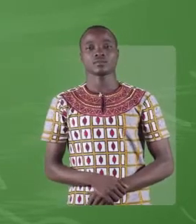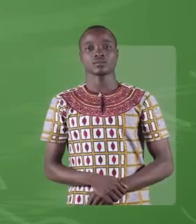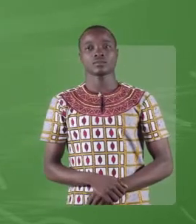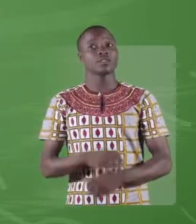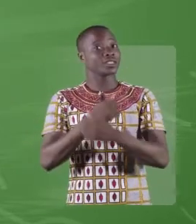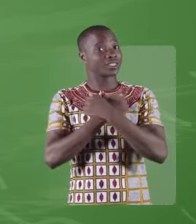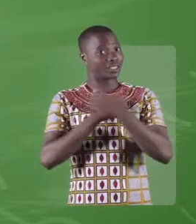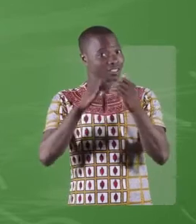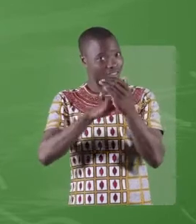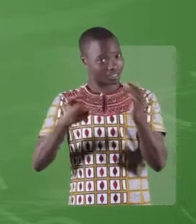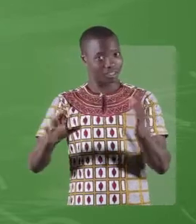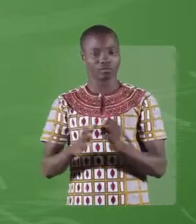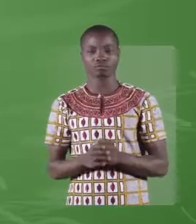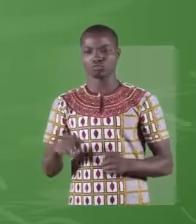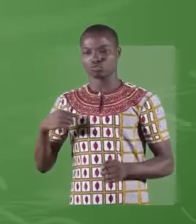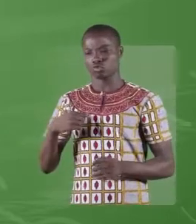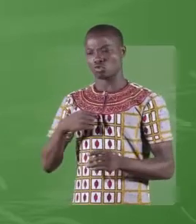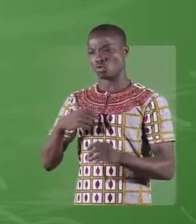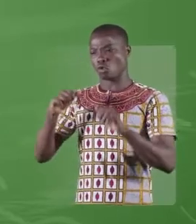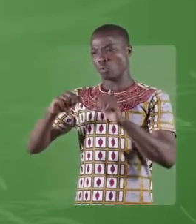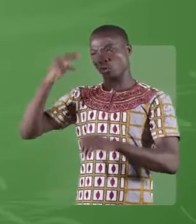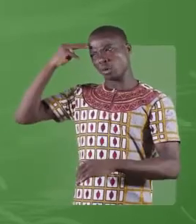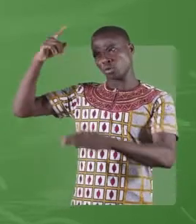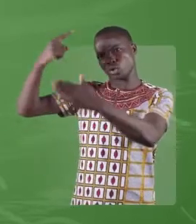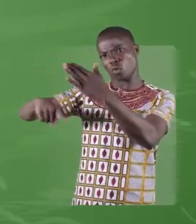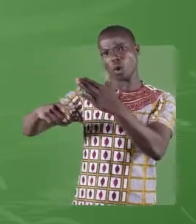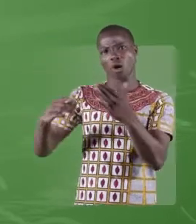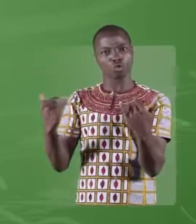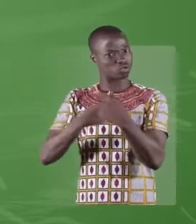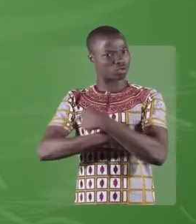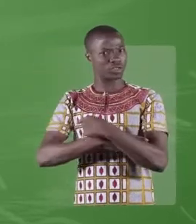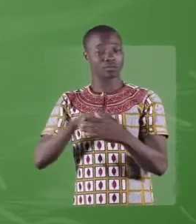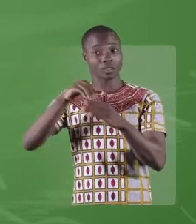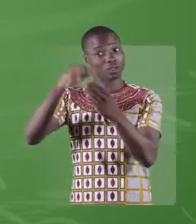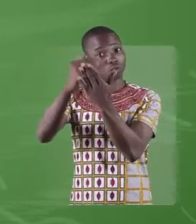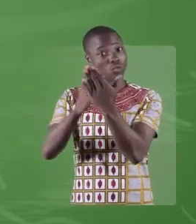Chers élèves, que pouvons-nous retenir de cette leçon?